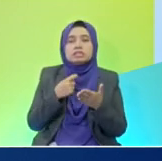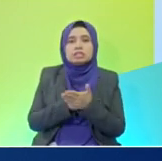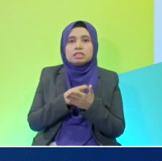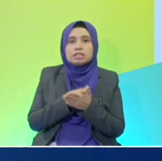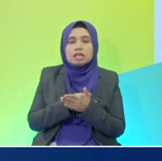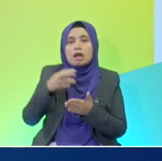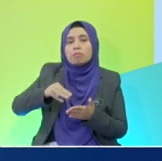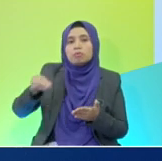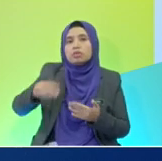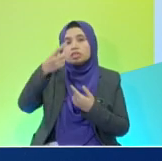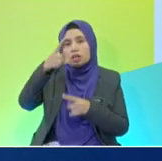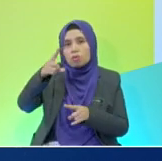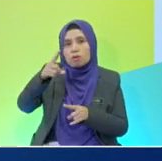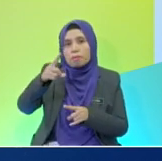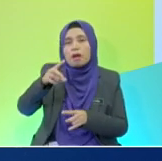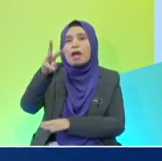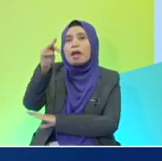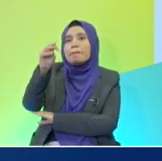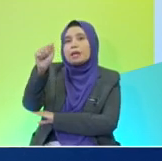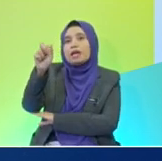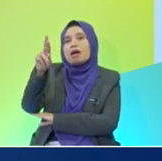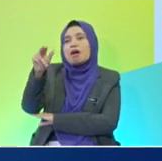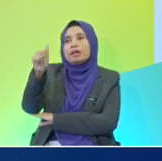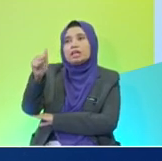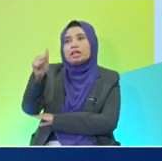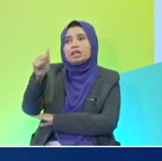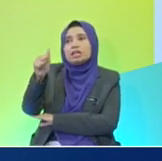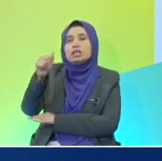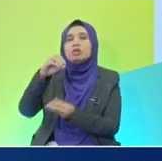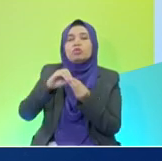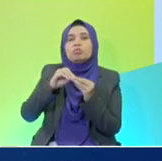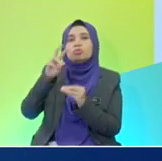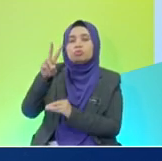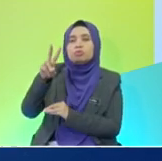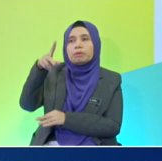murid Jawa marah Oke pasti yang kedua